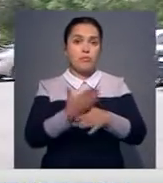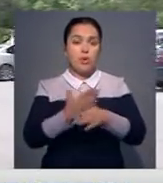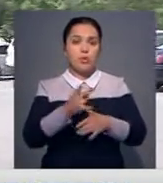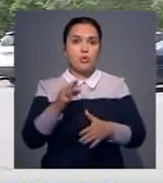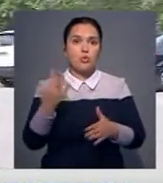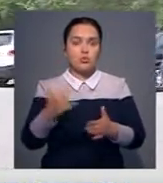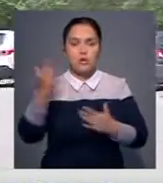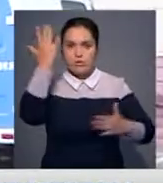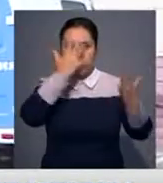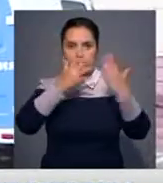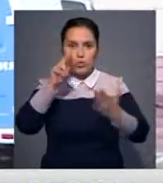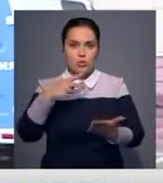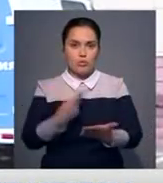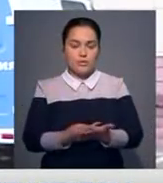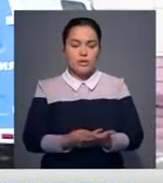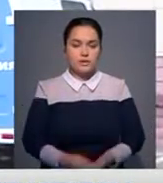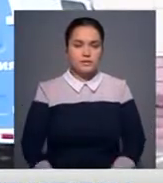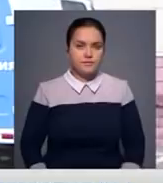был без сознания.